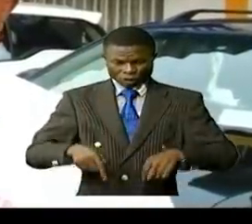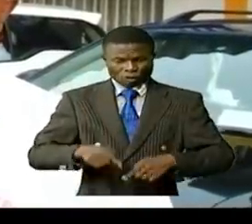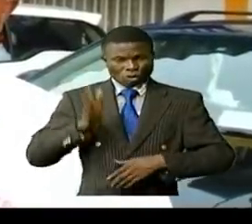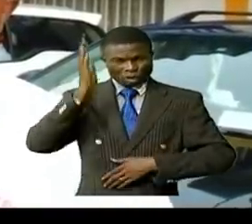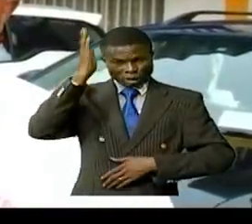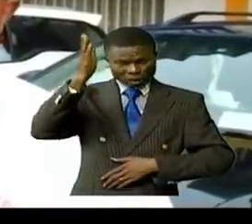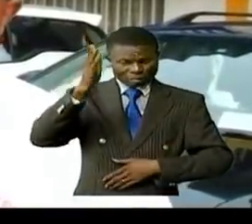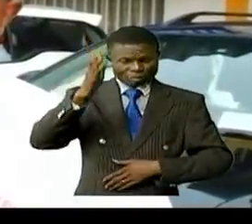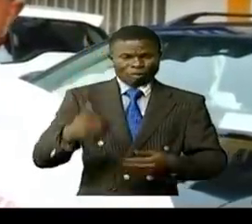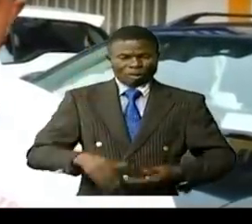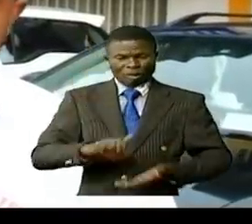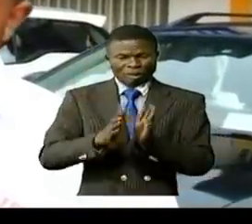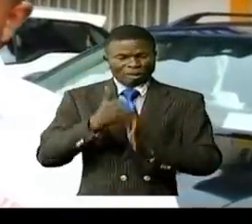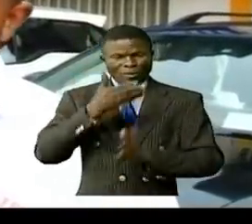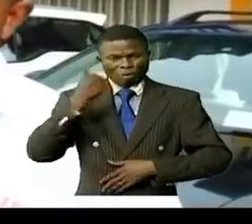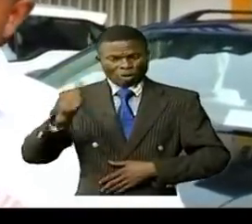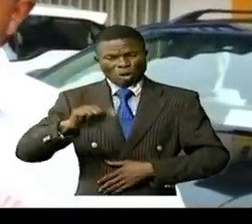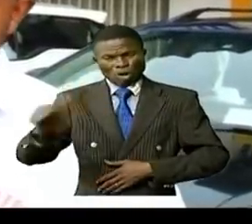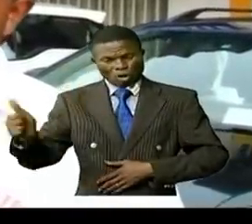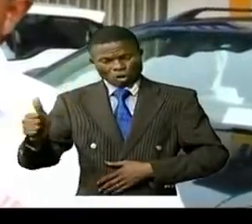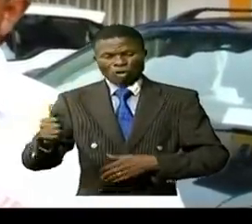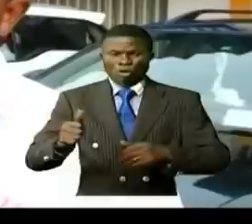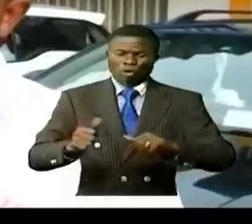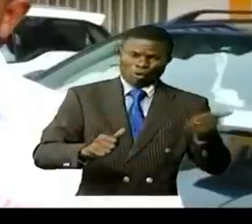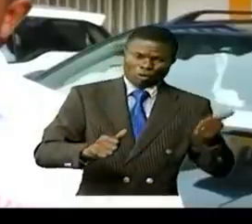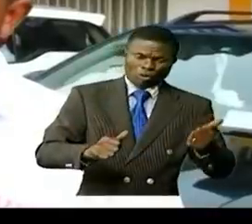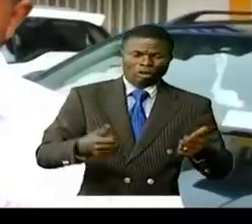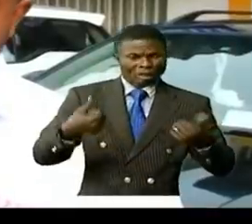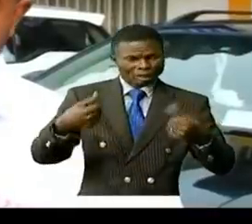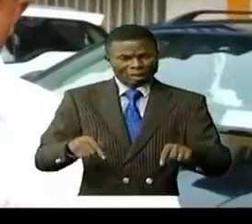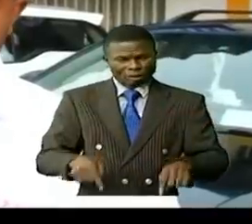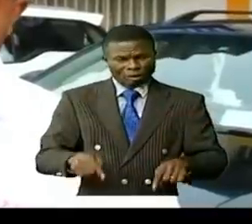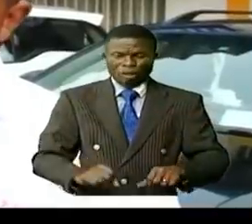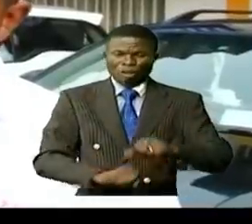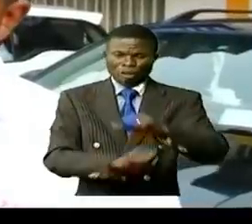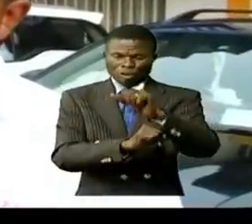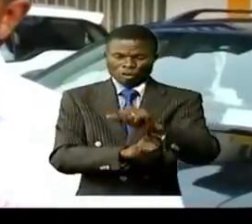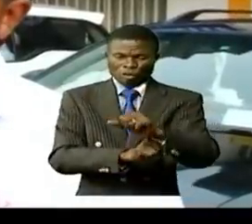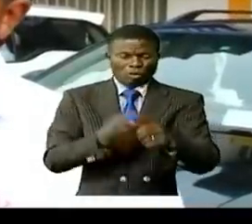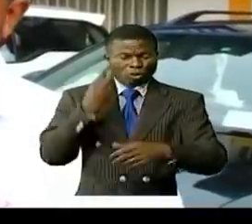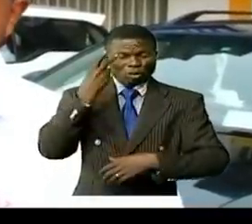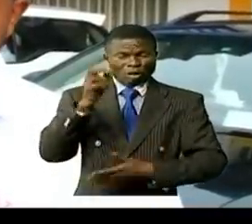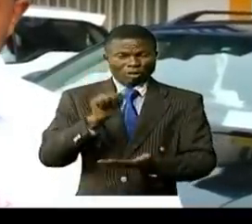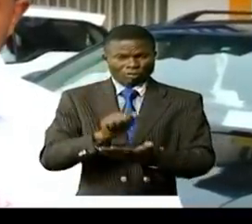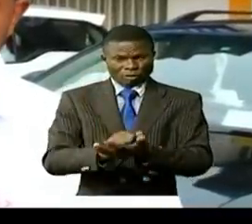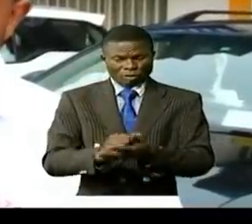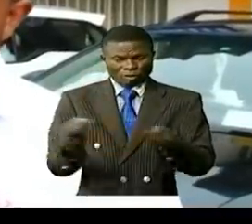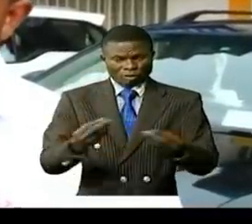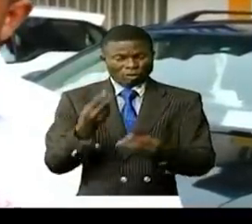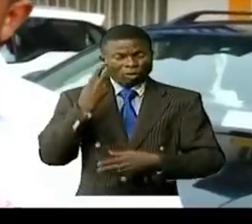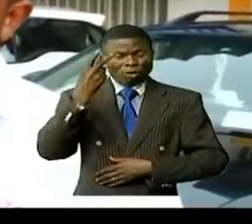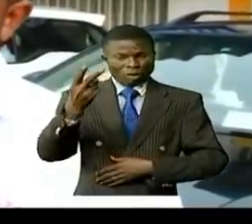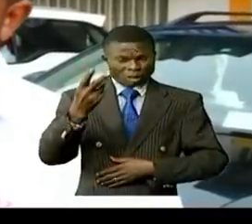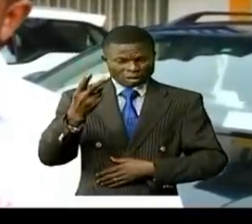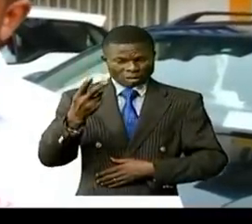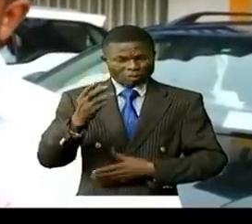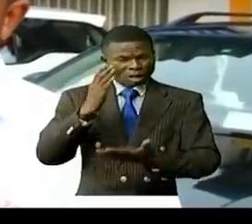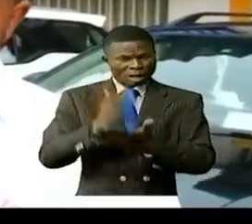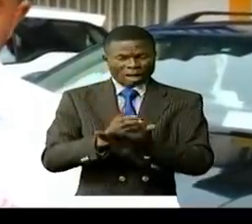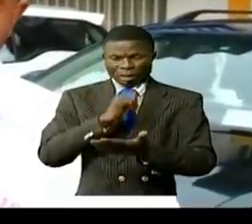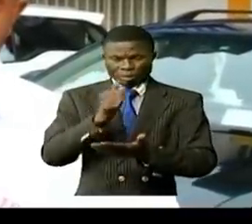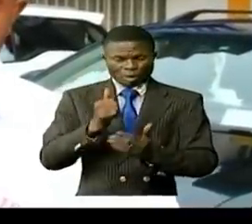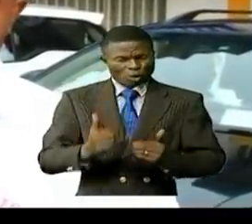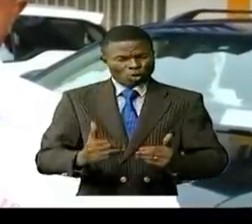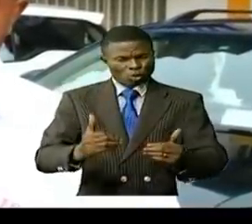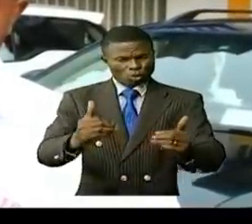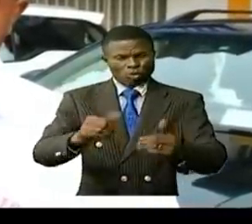que les restes des personnes qui restent ici en République de soutenir cette vision, afin que cette vision s'élimine pas par ici. Et